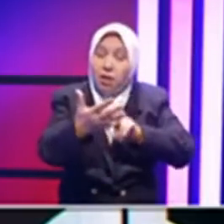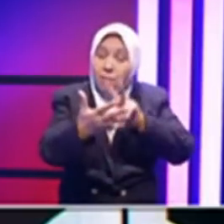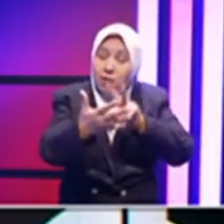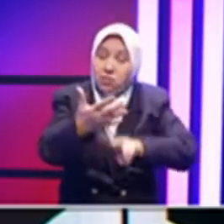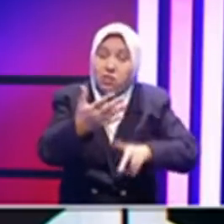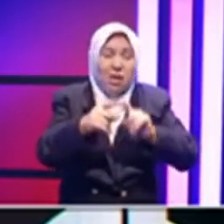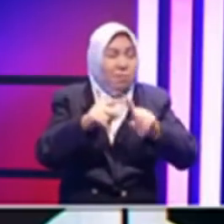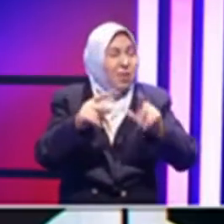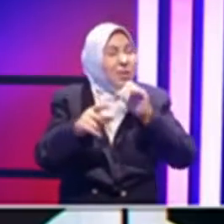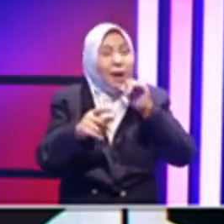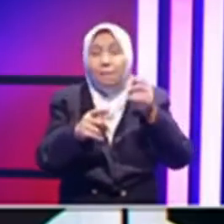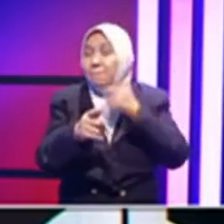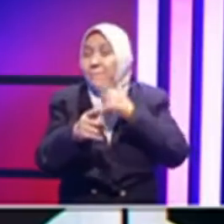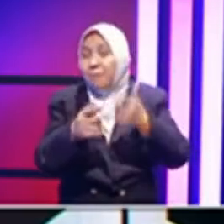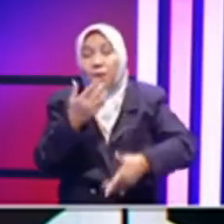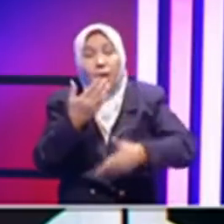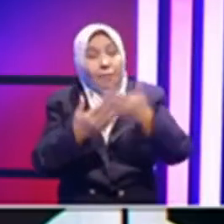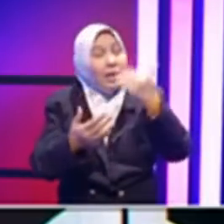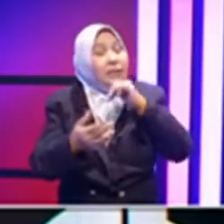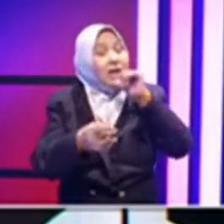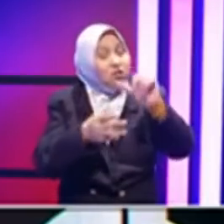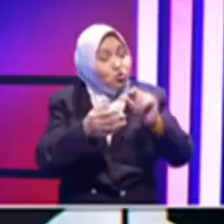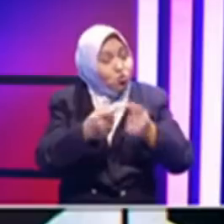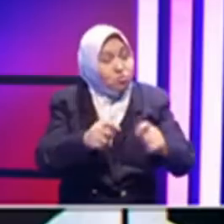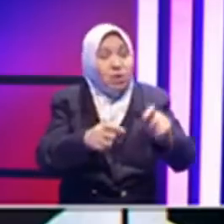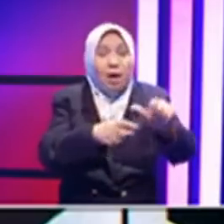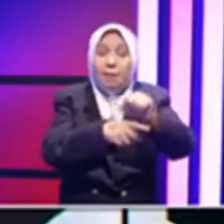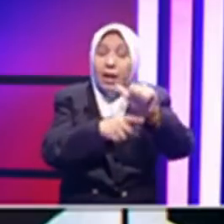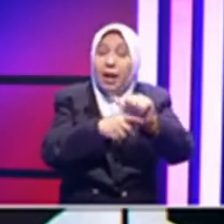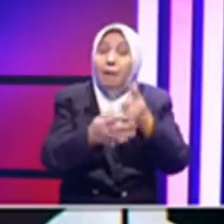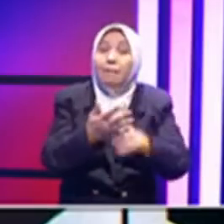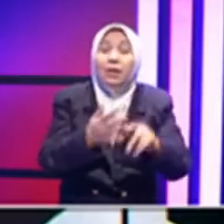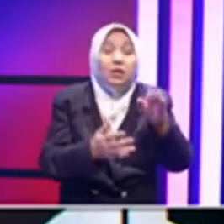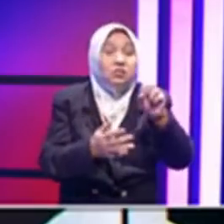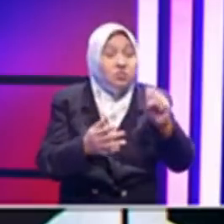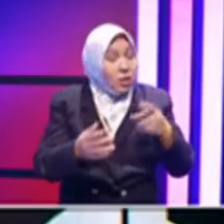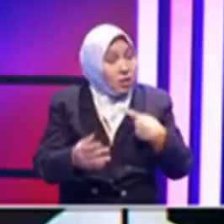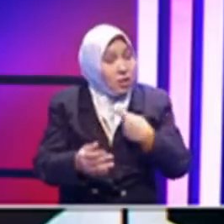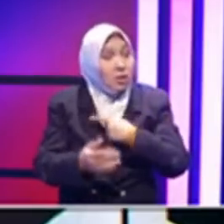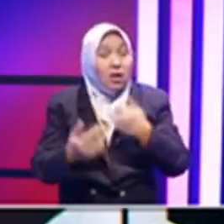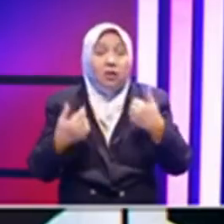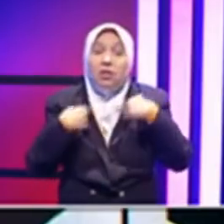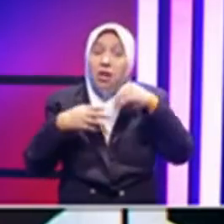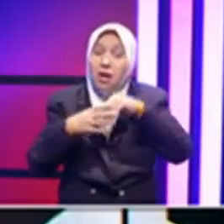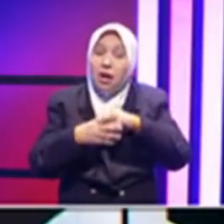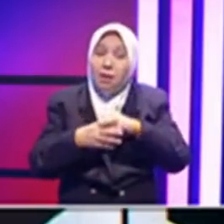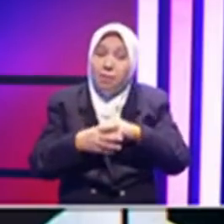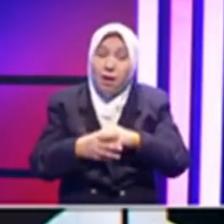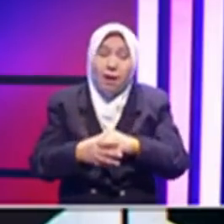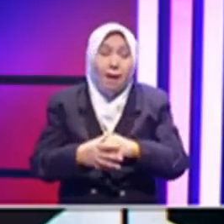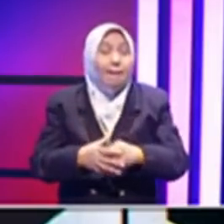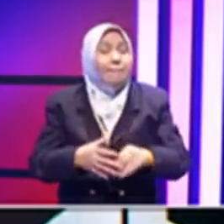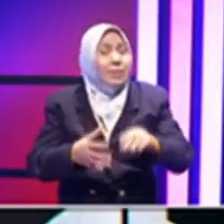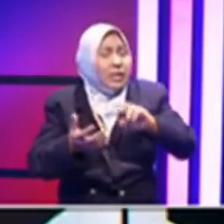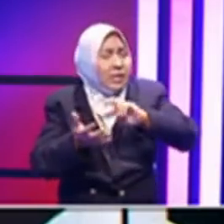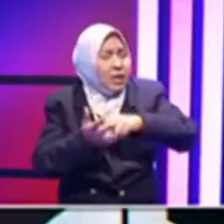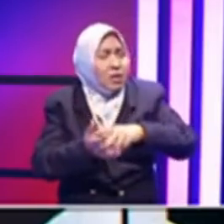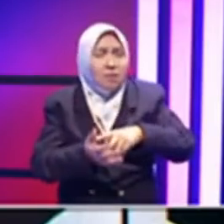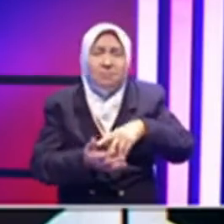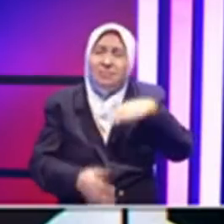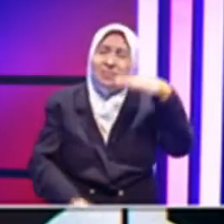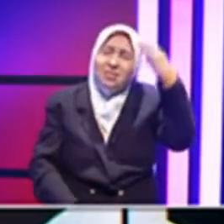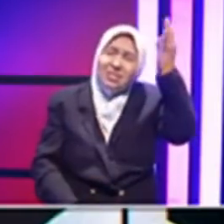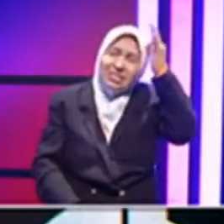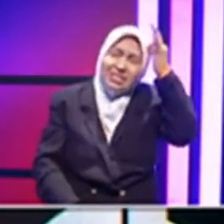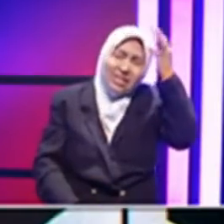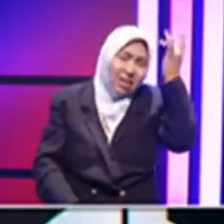fahami ataupun tidak cuba amalkan perkara ini, kesannya apa? Kita berada dalam keadaan marij. Marij ini bingung, Ustaz.